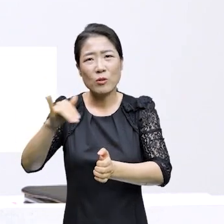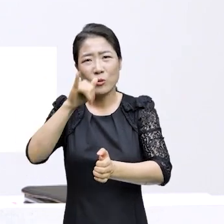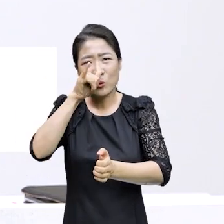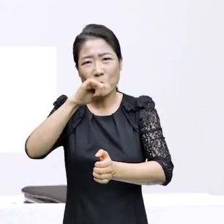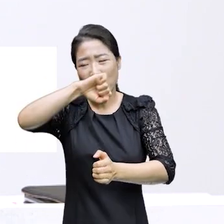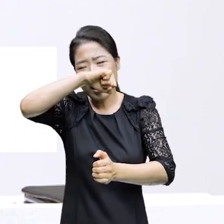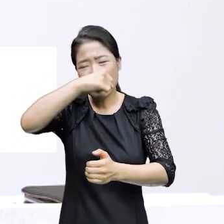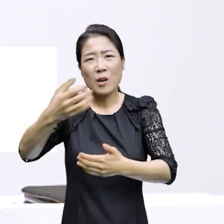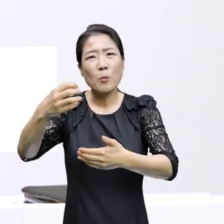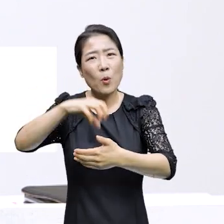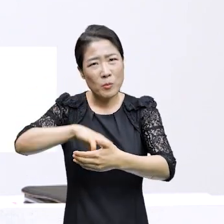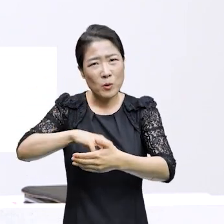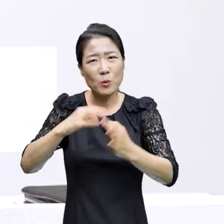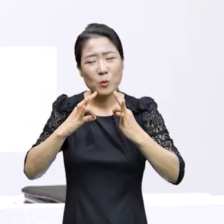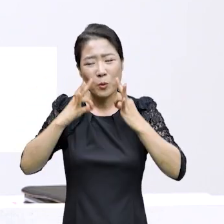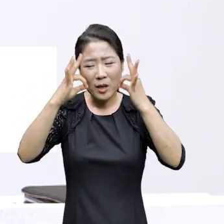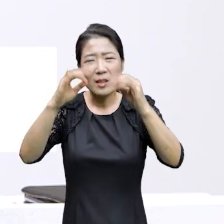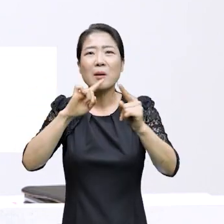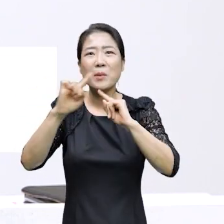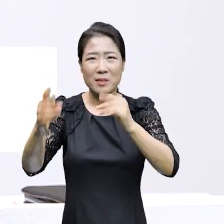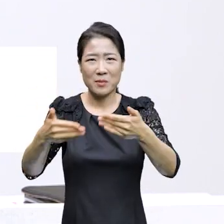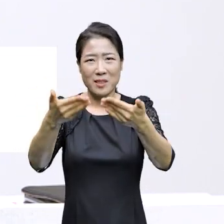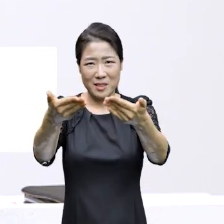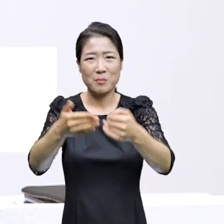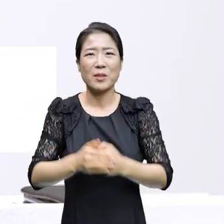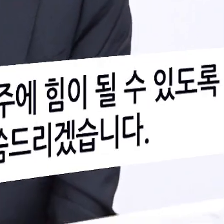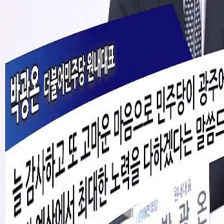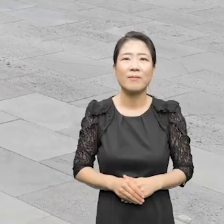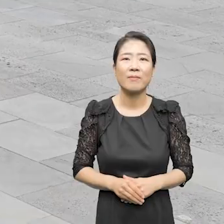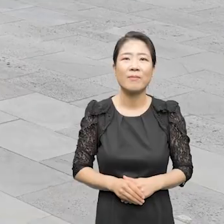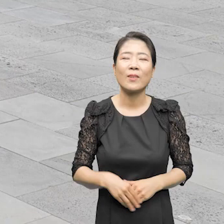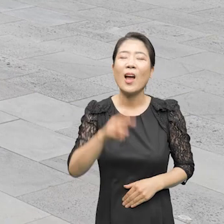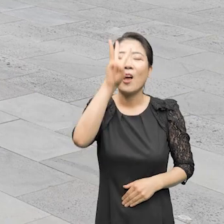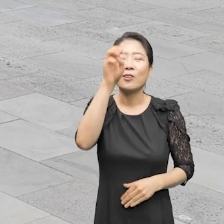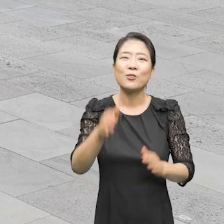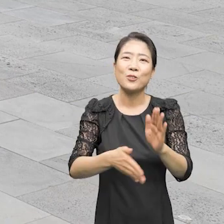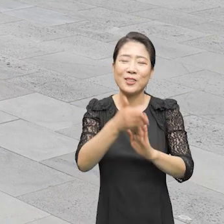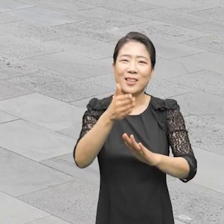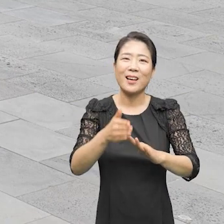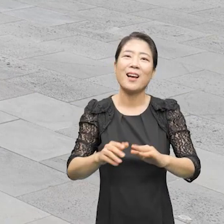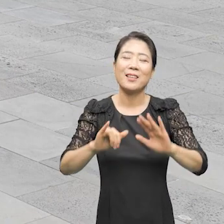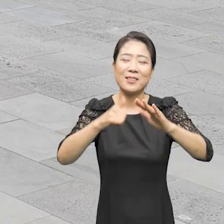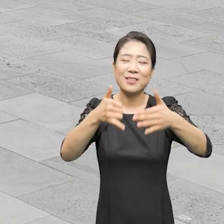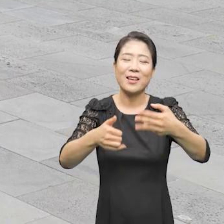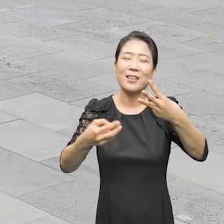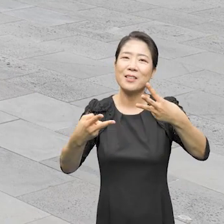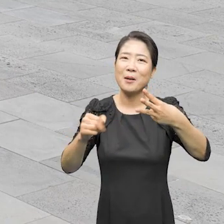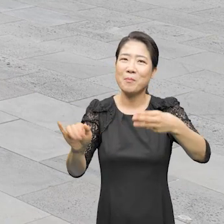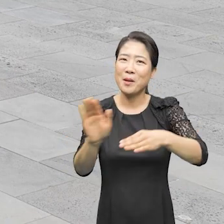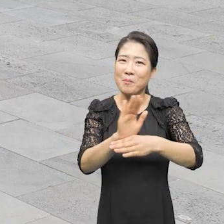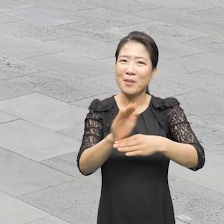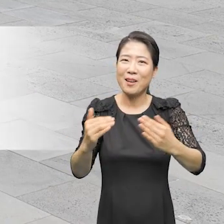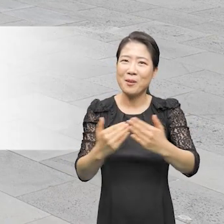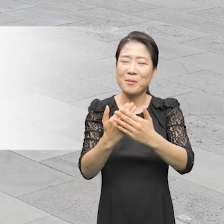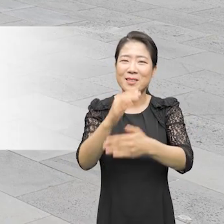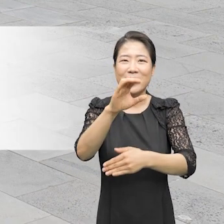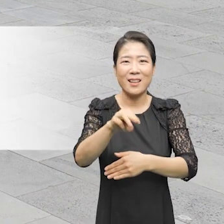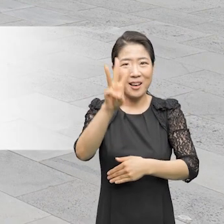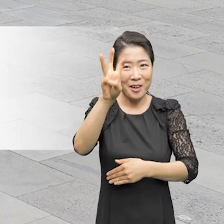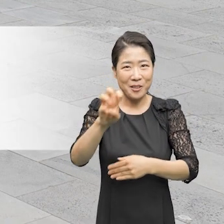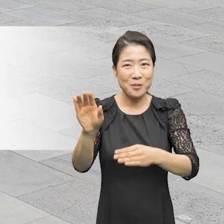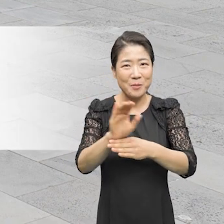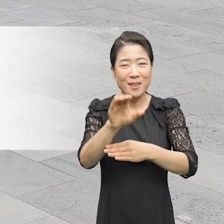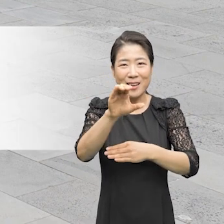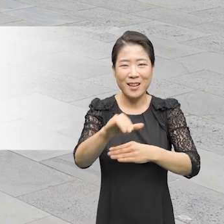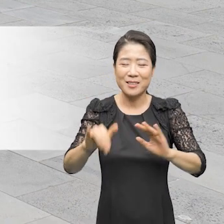이번 예산에서 최대한 노력을 다하겠다는 말씀을 드리겠습니다 광주시가 세계 3대 비엔날레로 성장한 광주